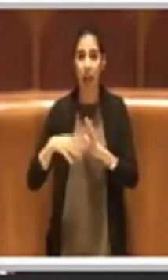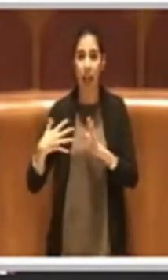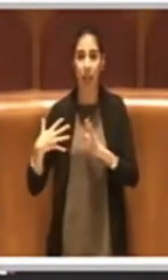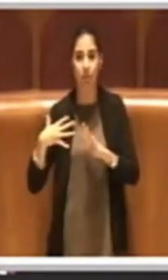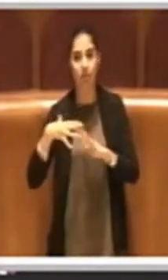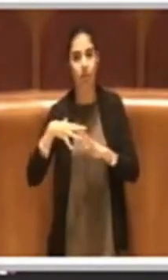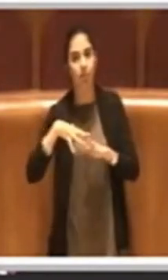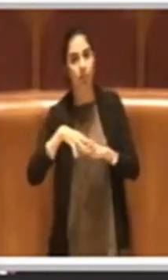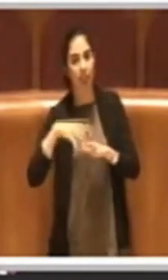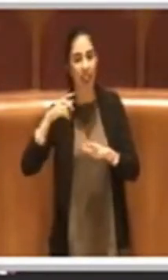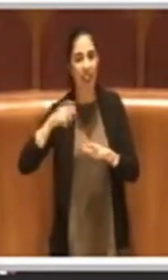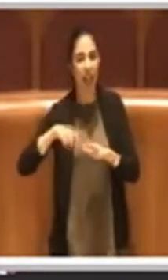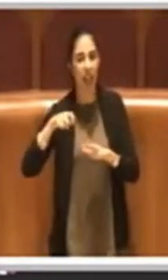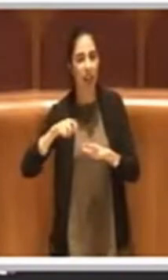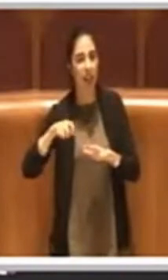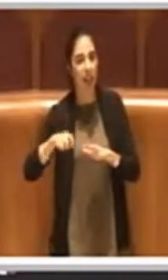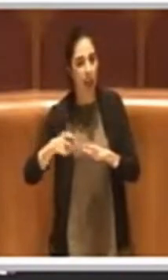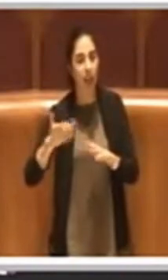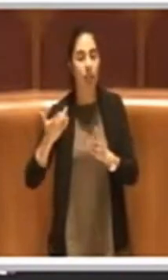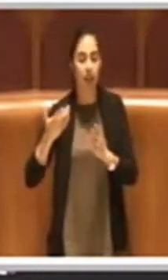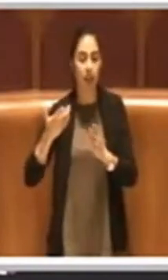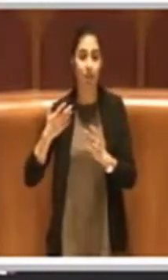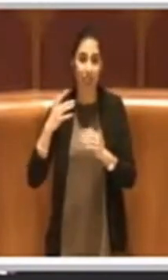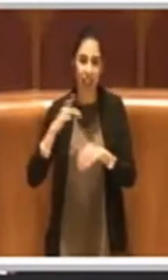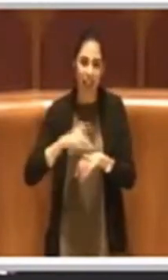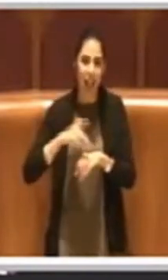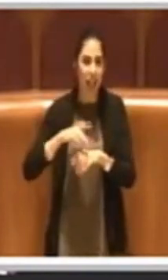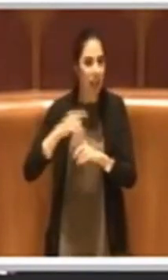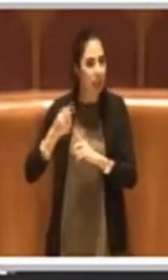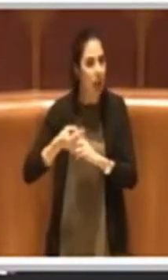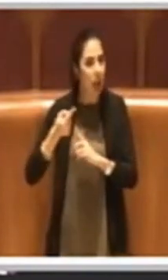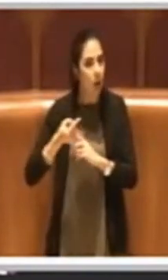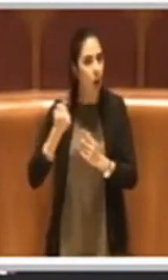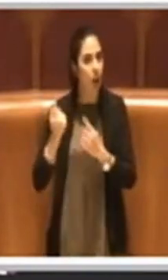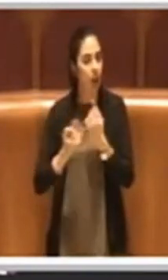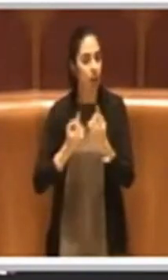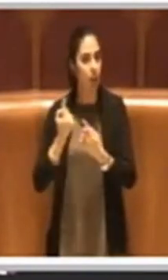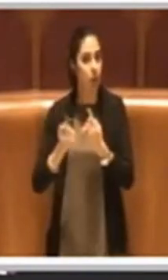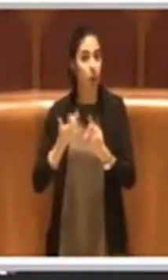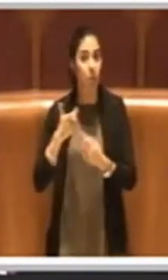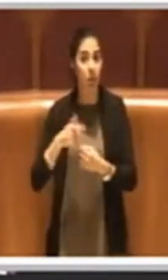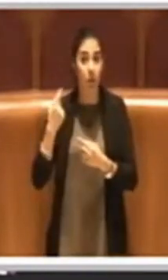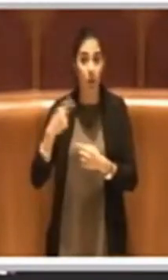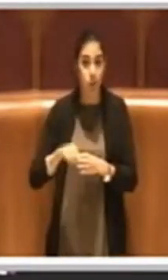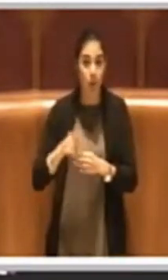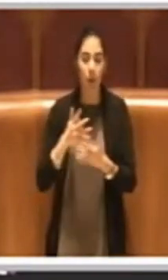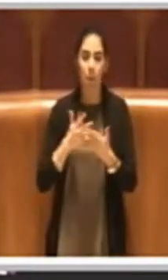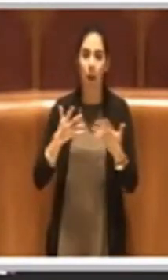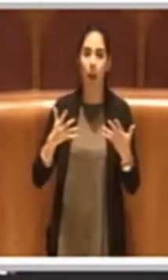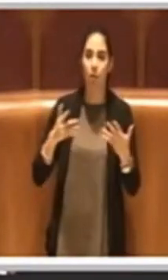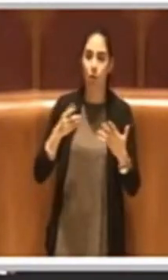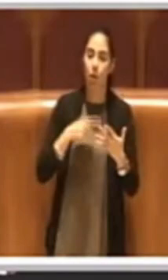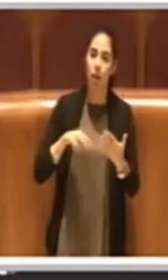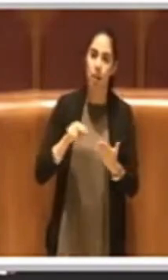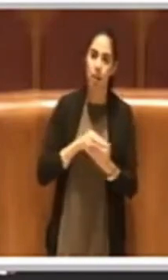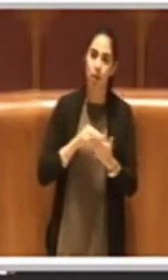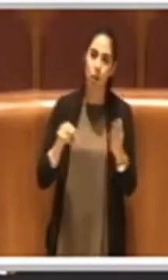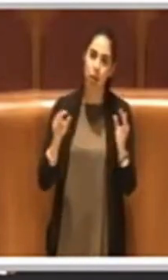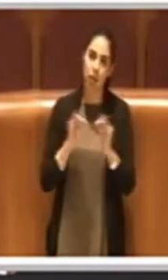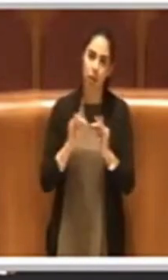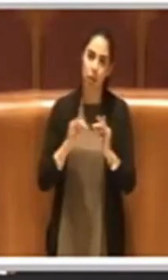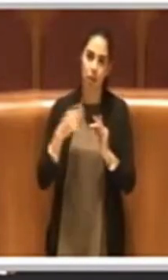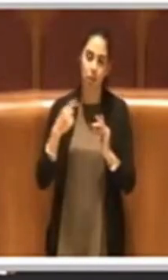ancora molto delicata ed è questo il motivo per cui la maggioranza vota favorevolmente a questo ordine del giorno